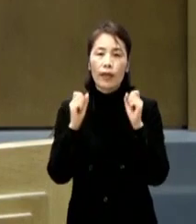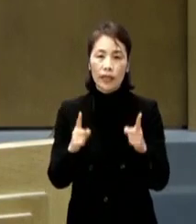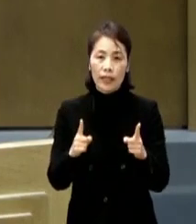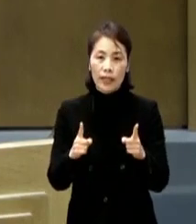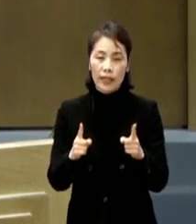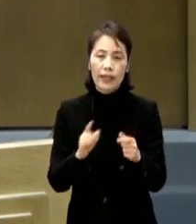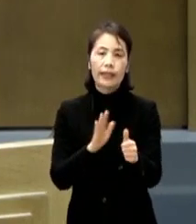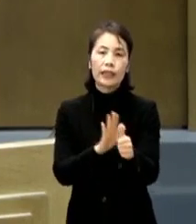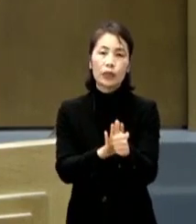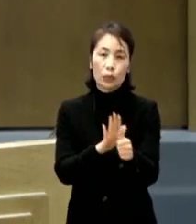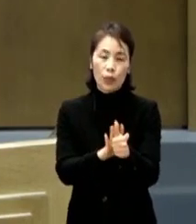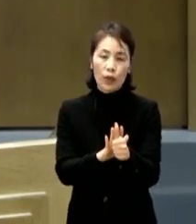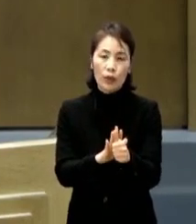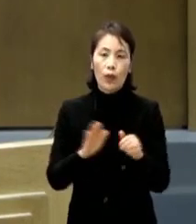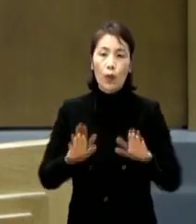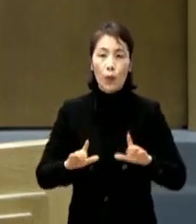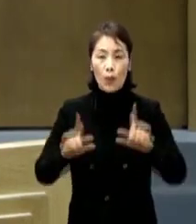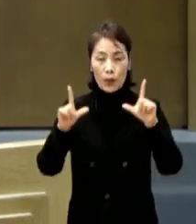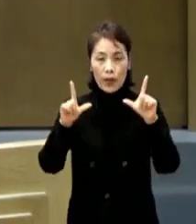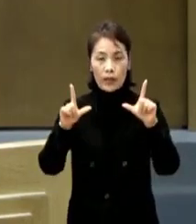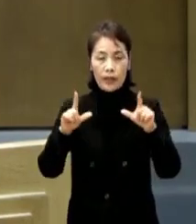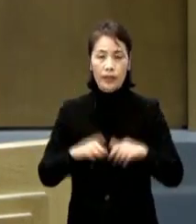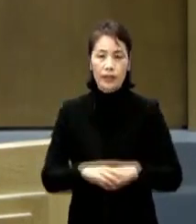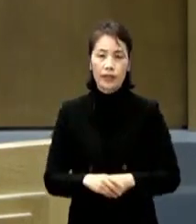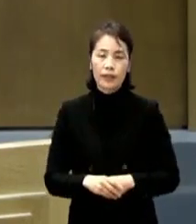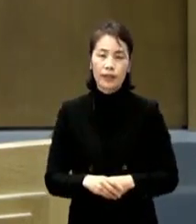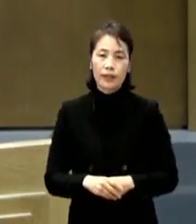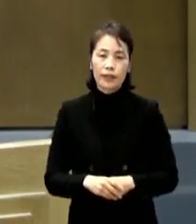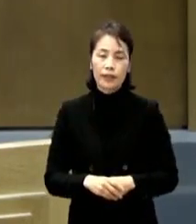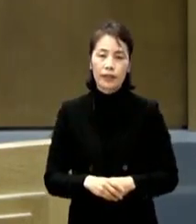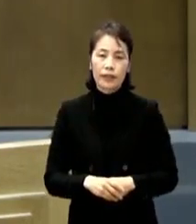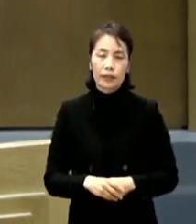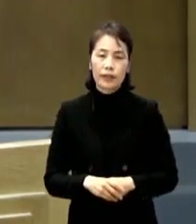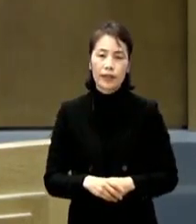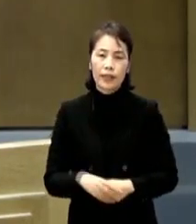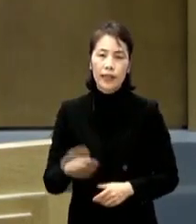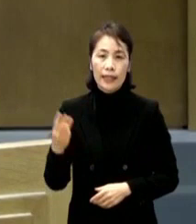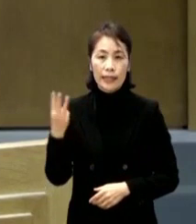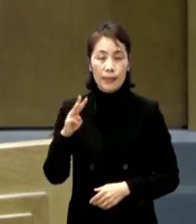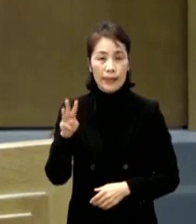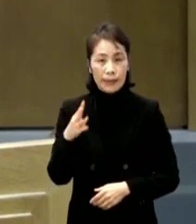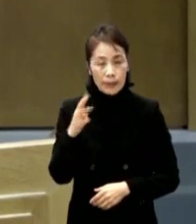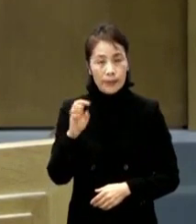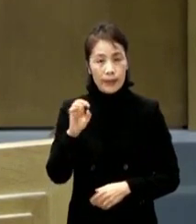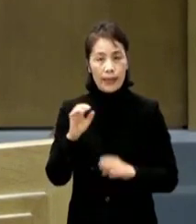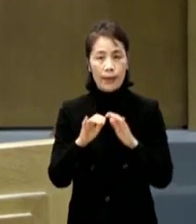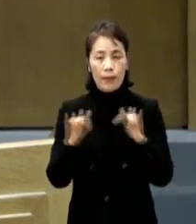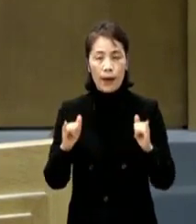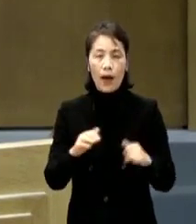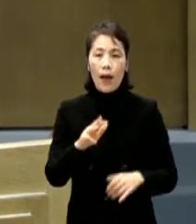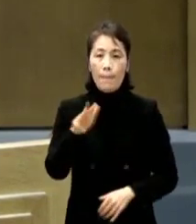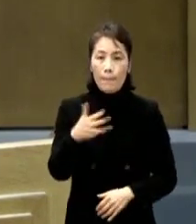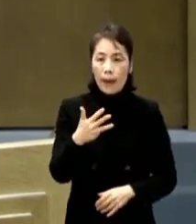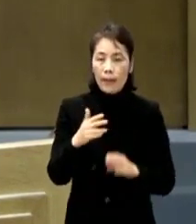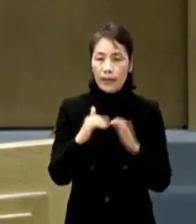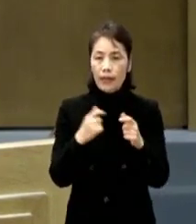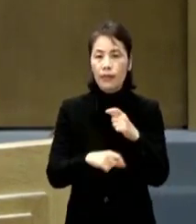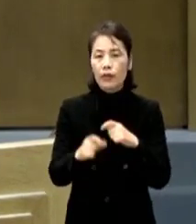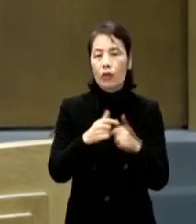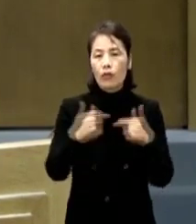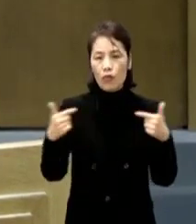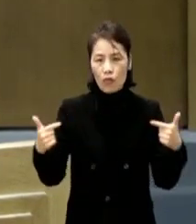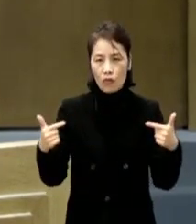가졌습니다. 올해에는 청년사다리 330명, 청년 갭이어는 800명으로